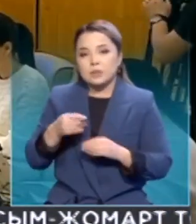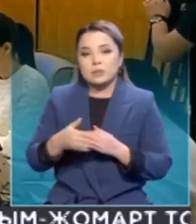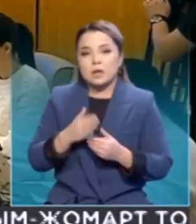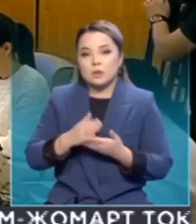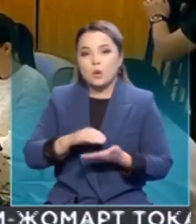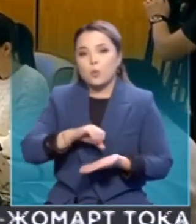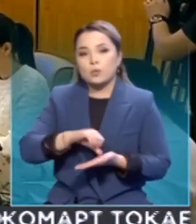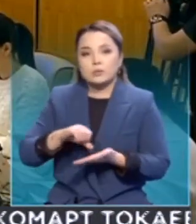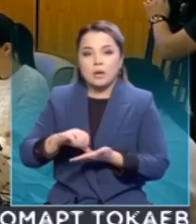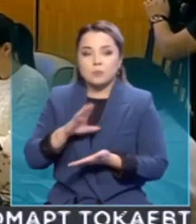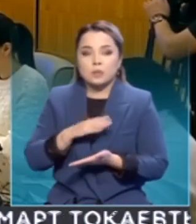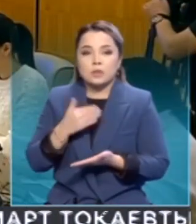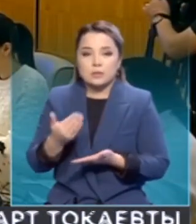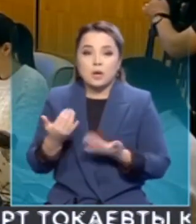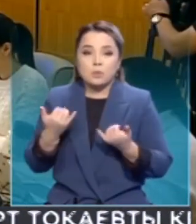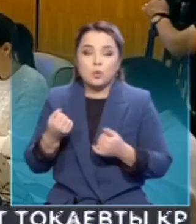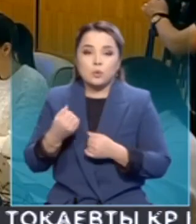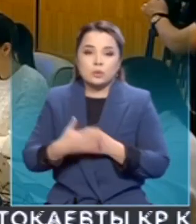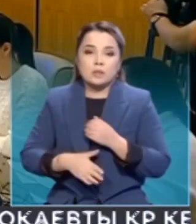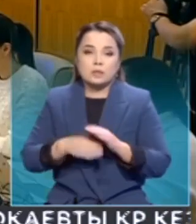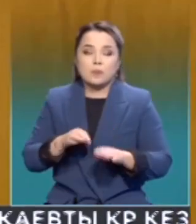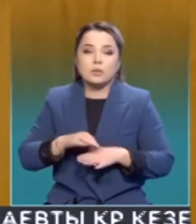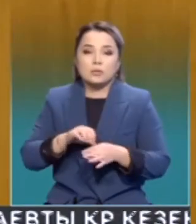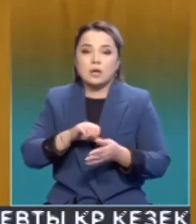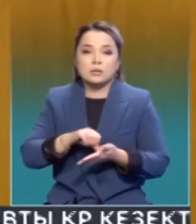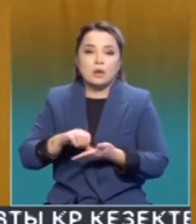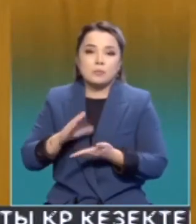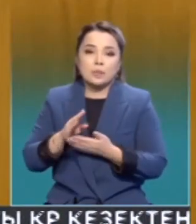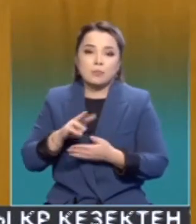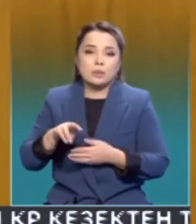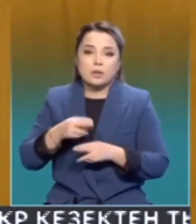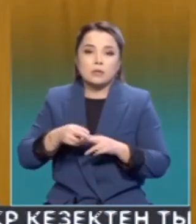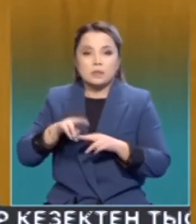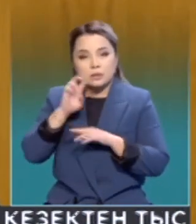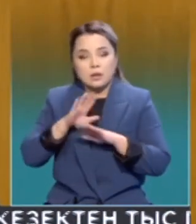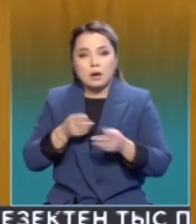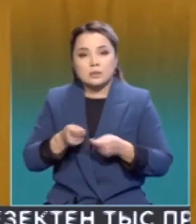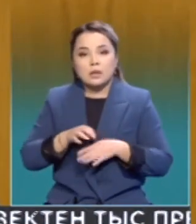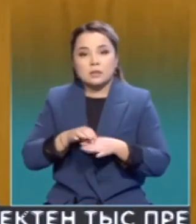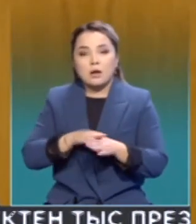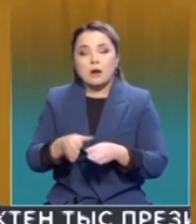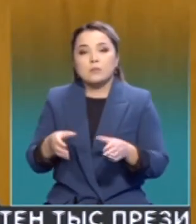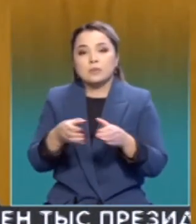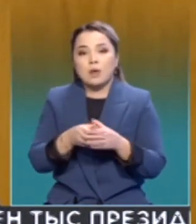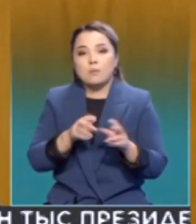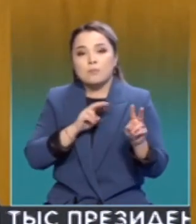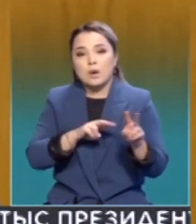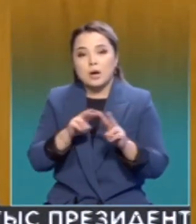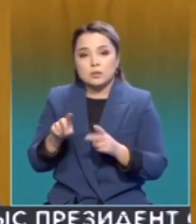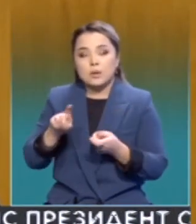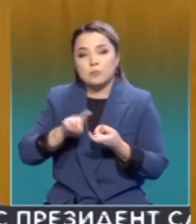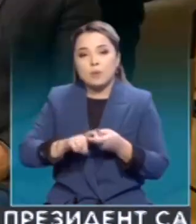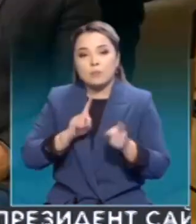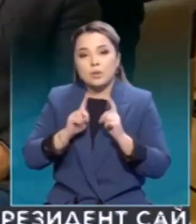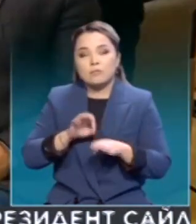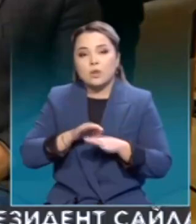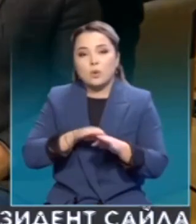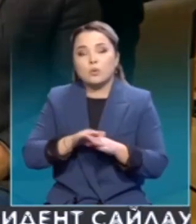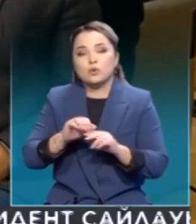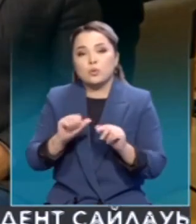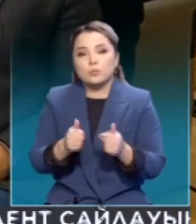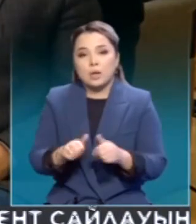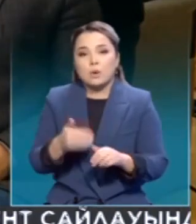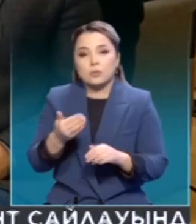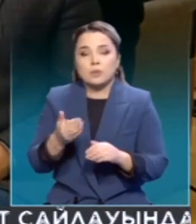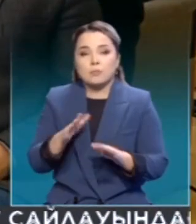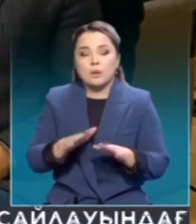аса учаскеде болған. Бүгін орталық сайлау комиссиясында ТМД елдері атқарушы комитеті бақылаушыларының брифингі ұйымдастырылды.